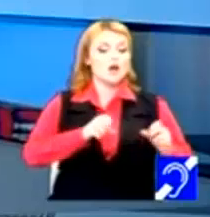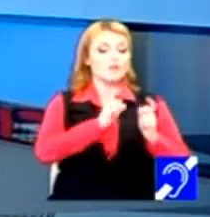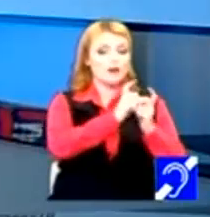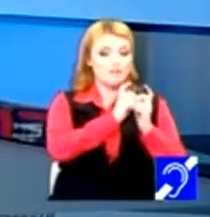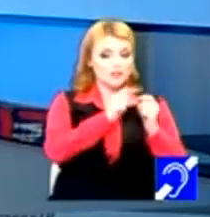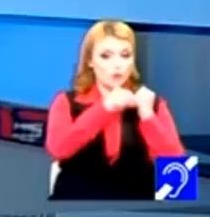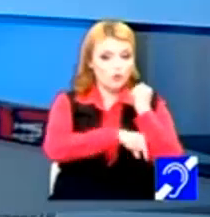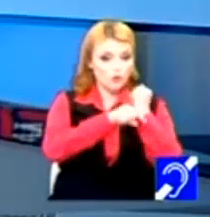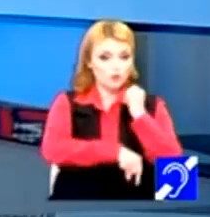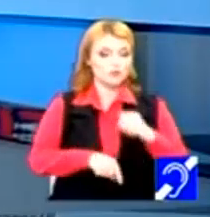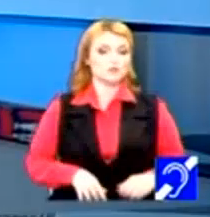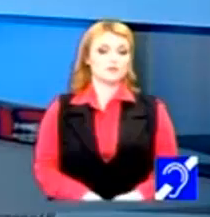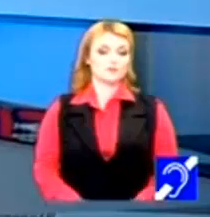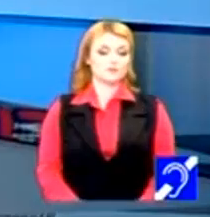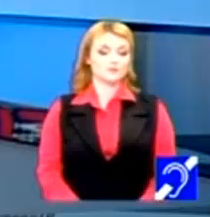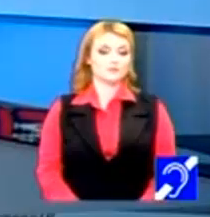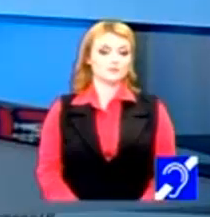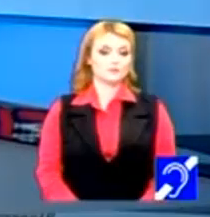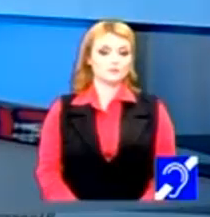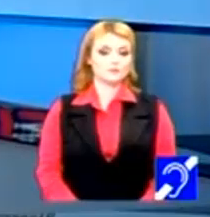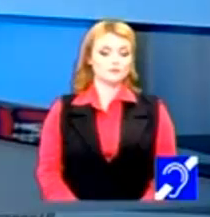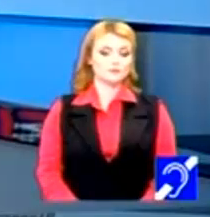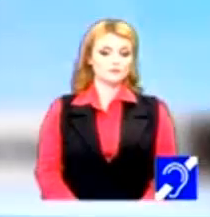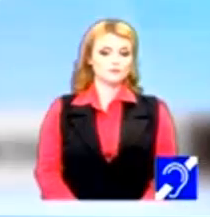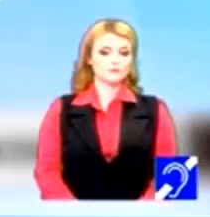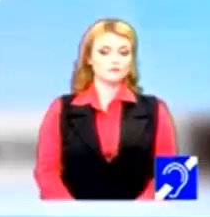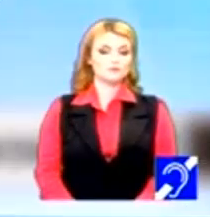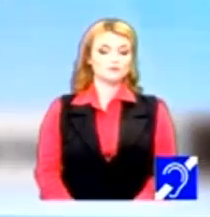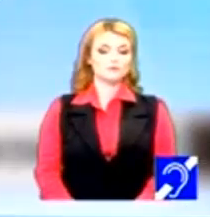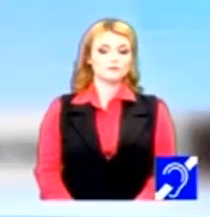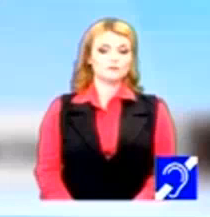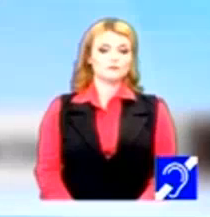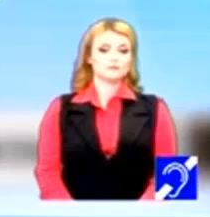respectarea principiilor și standardelor democratice.